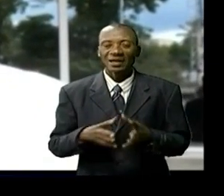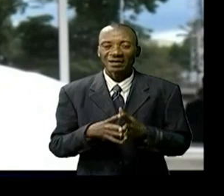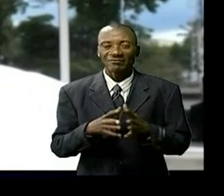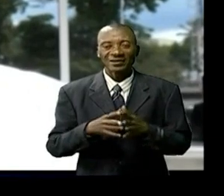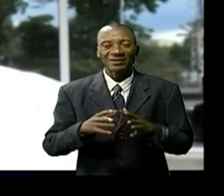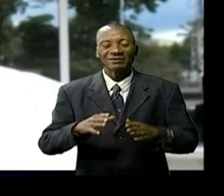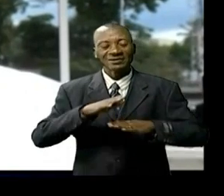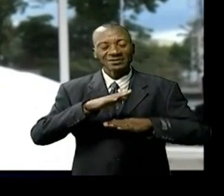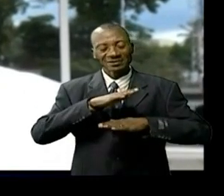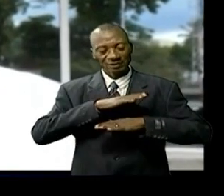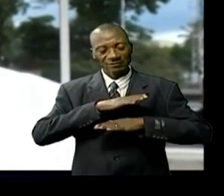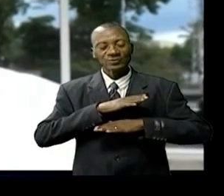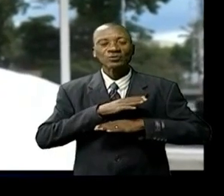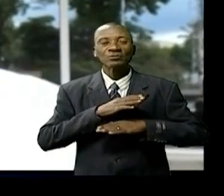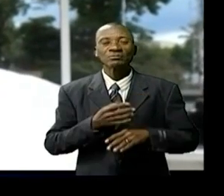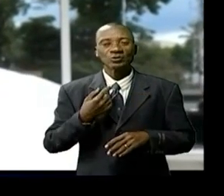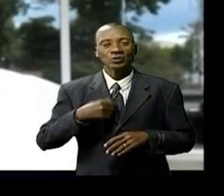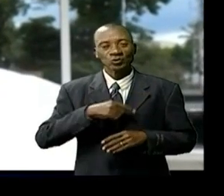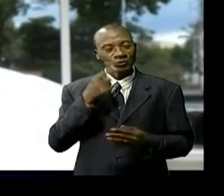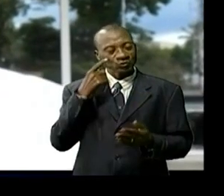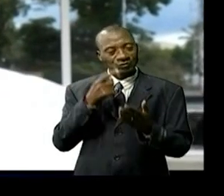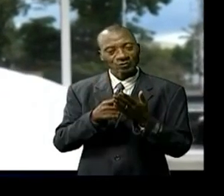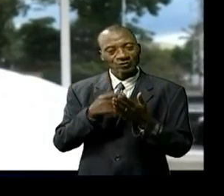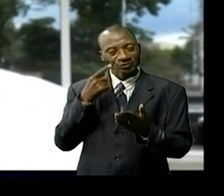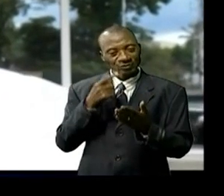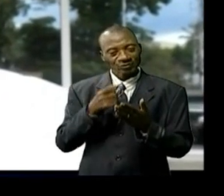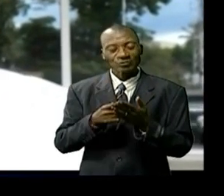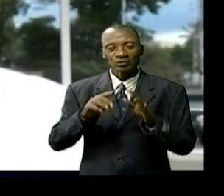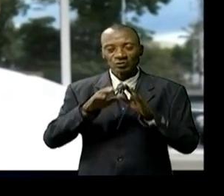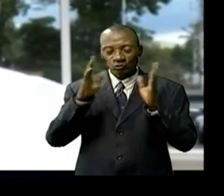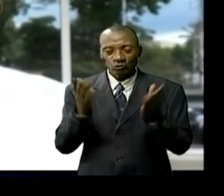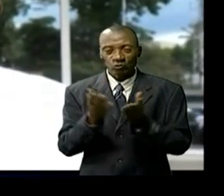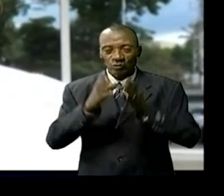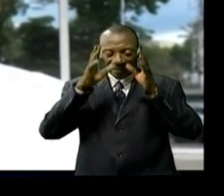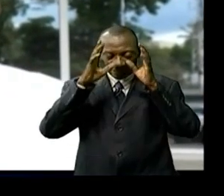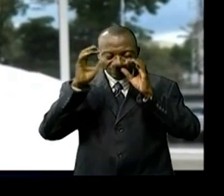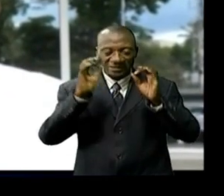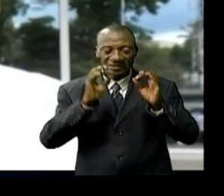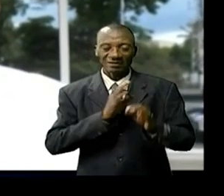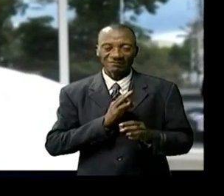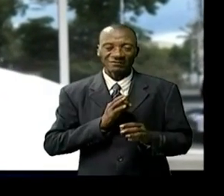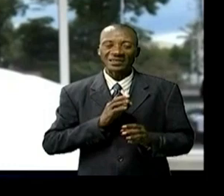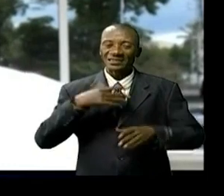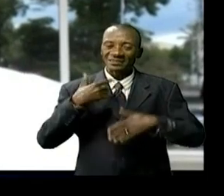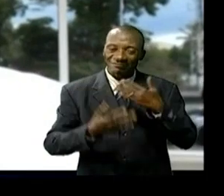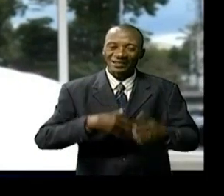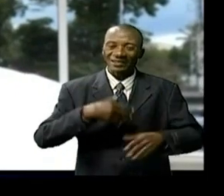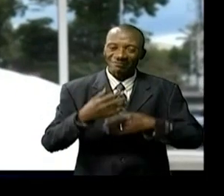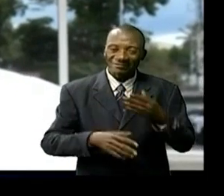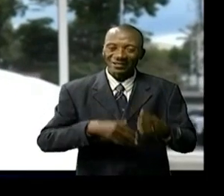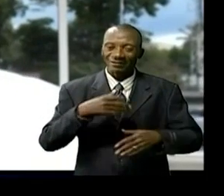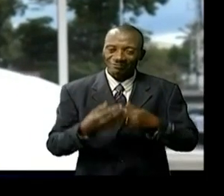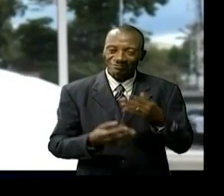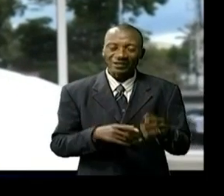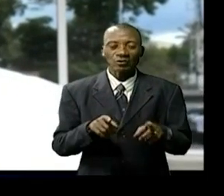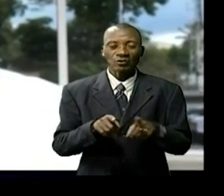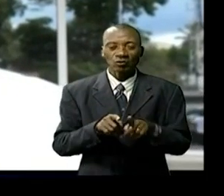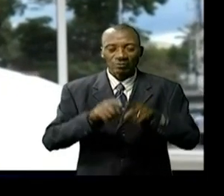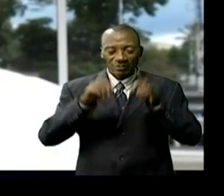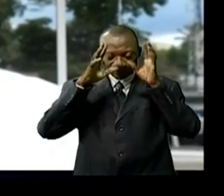nous constatons ce que le président félix tshisekedi est en train de faire en tant que président de la république